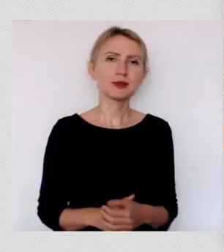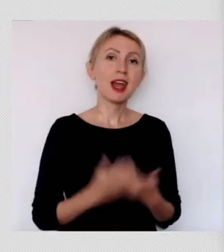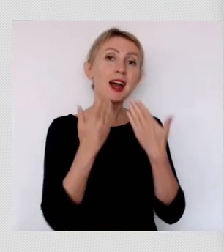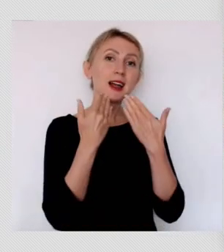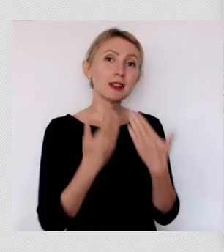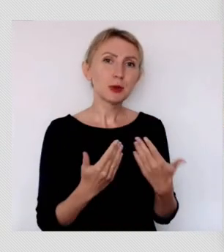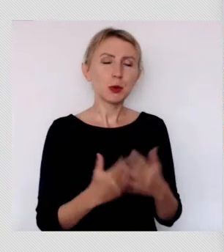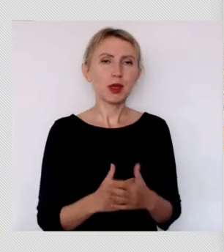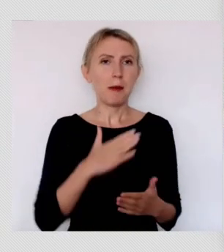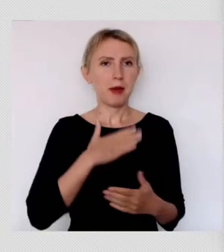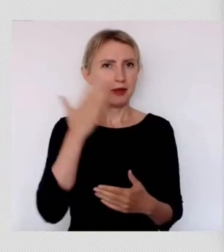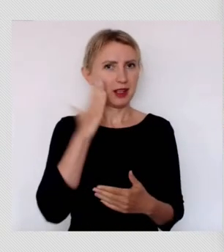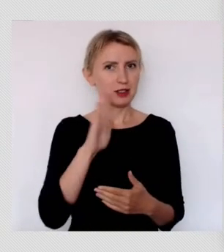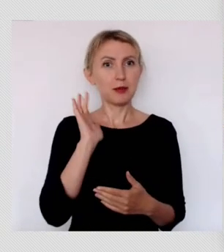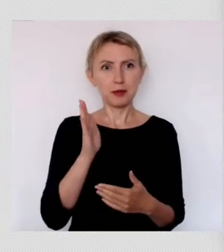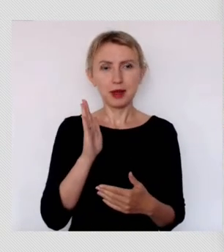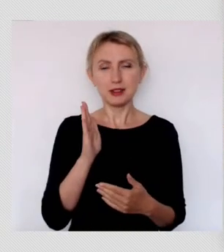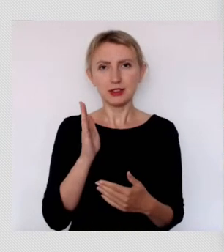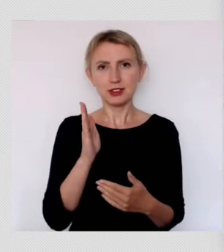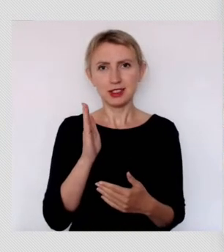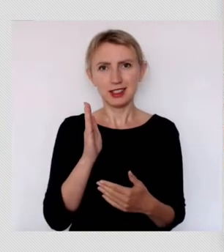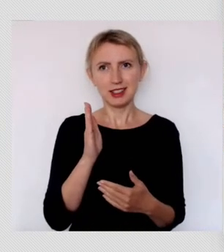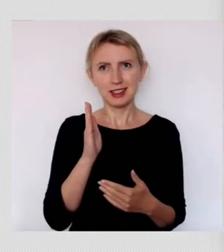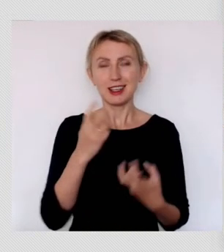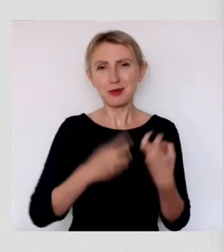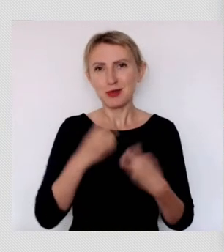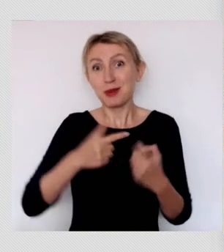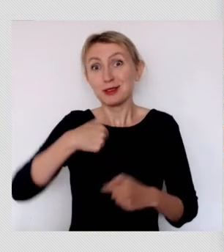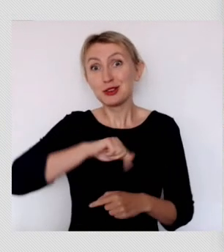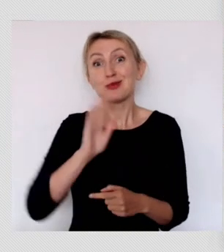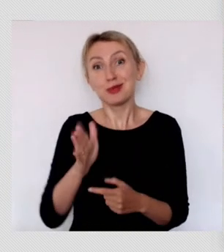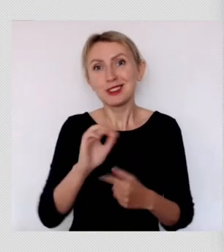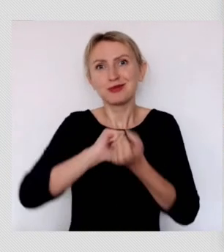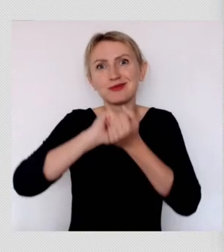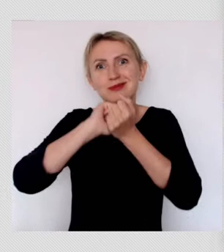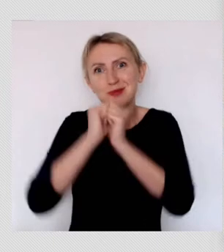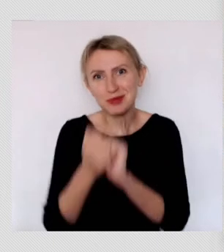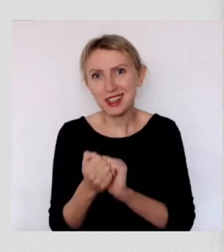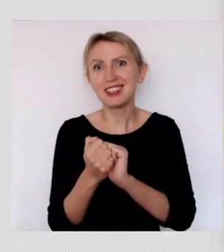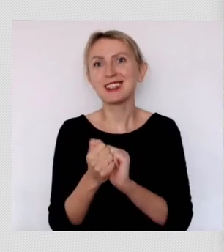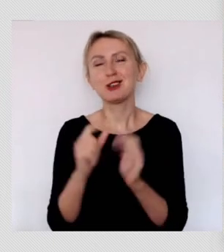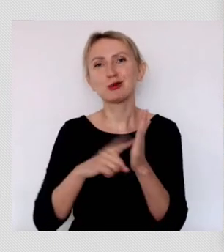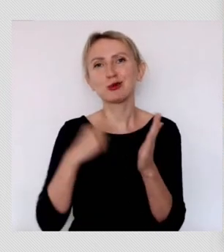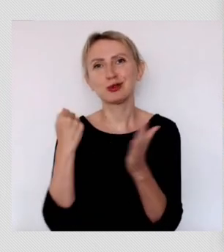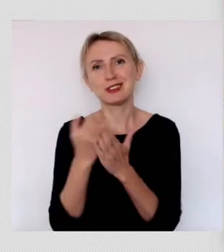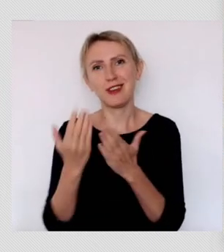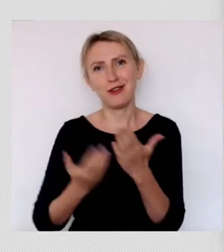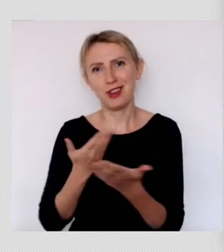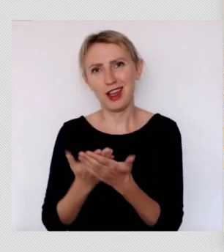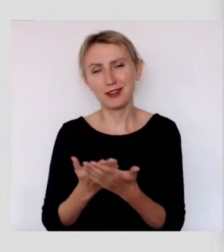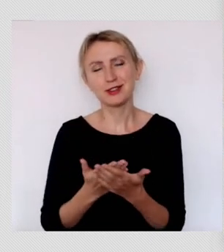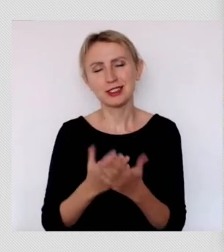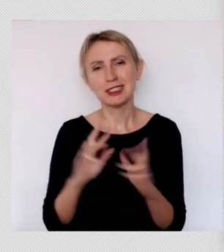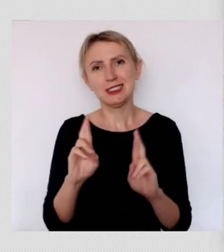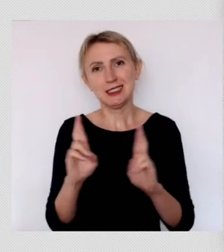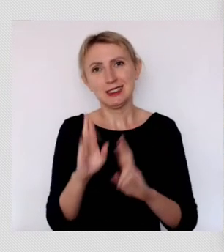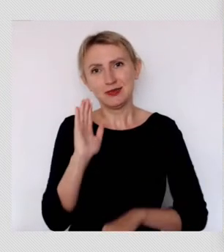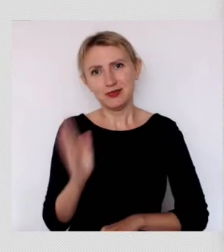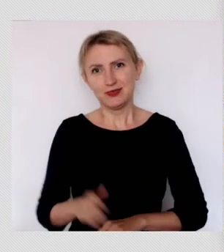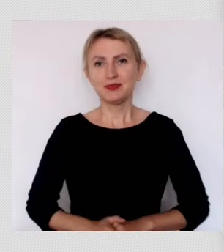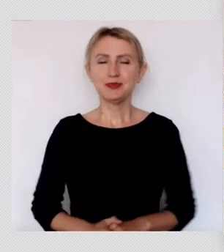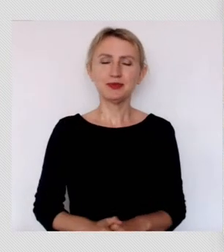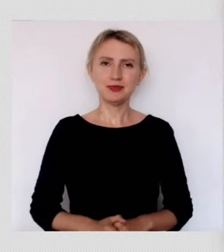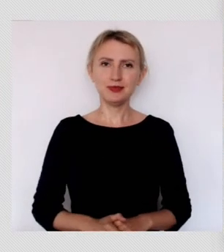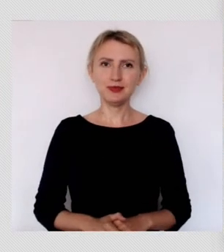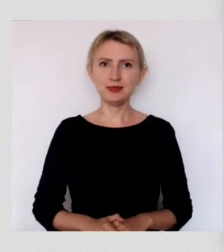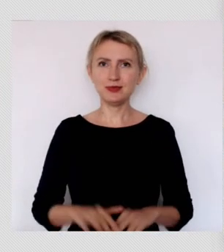Mam nadzieję, że będziemy mieli taki problem, że będziemy szykować zmiany ustawodawcze, aby tak było.